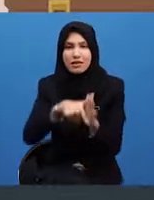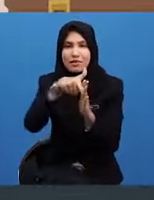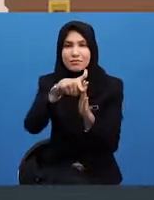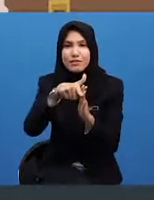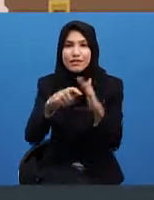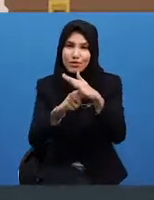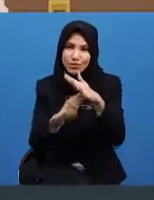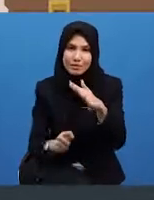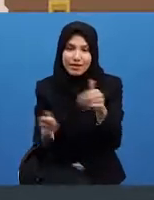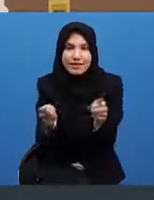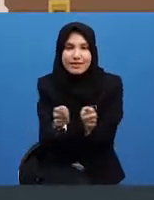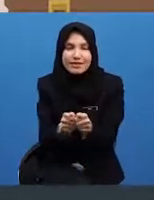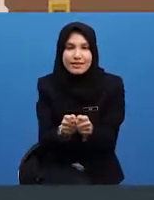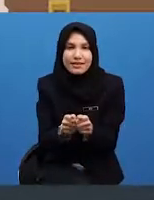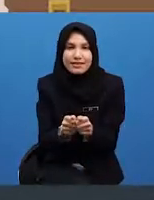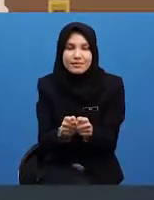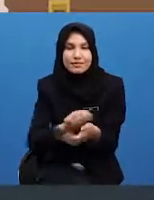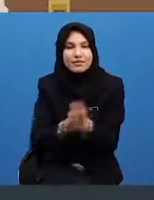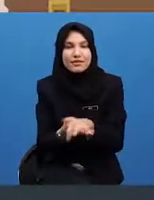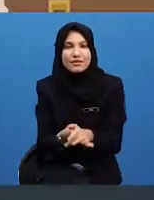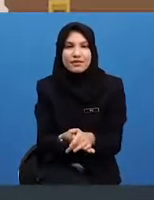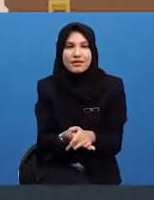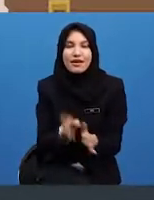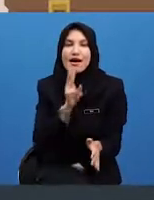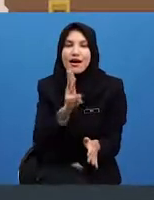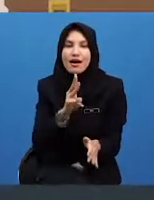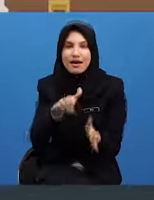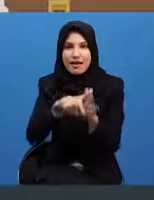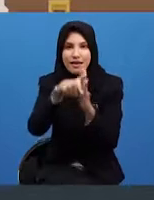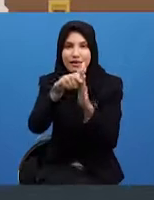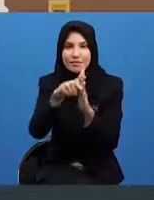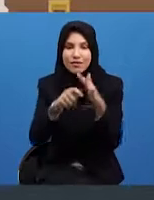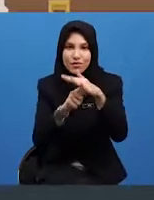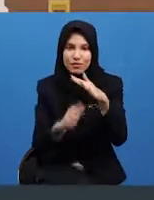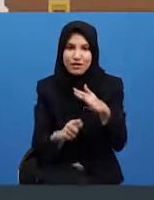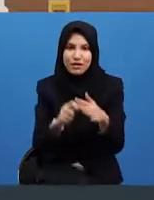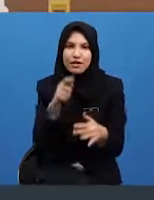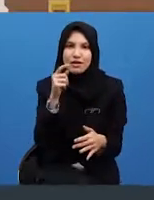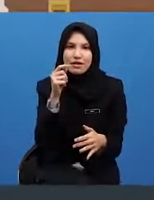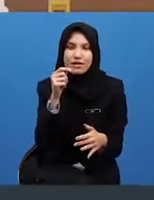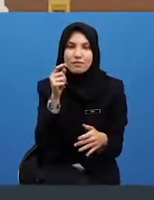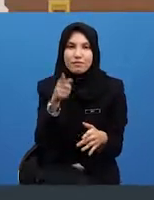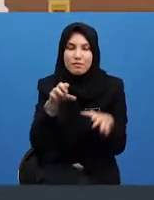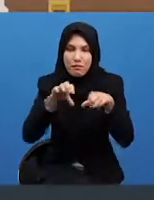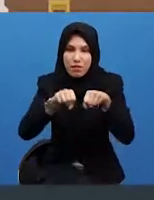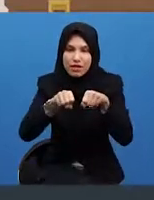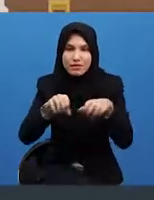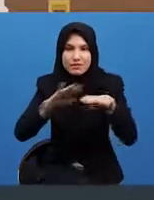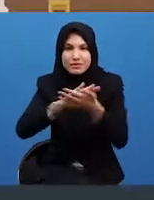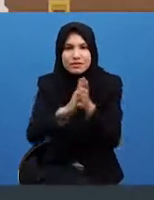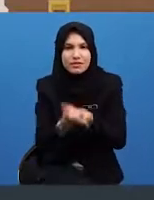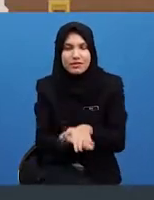Dengan menjadikan air lebih tumpat, cikgu boleh menjadikan sesuatu objek yang tenggelam